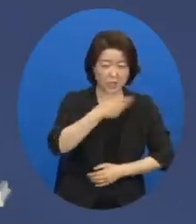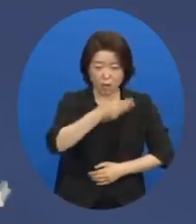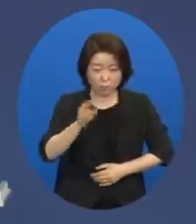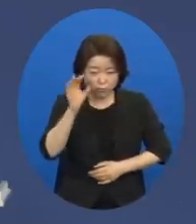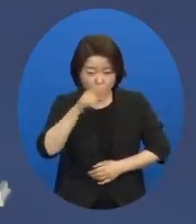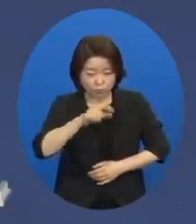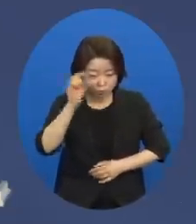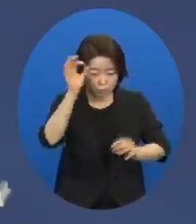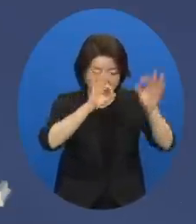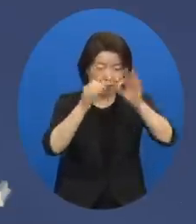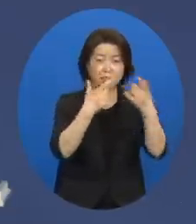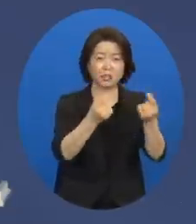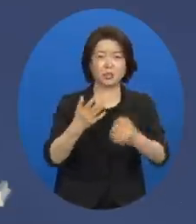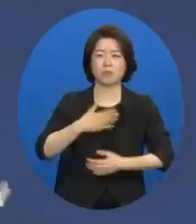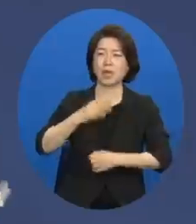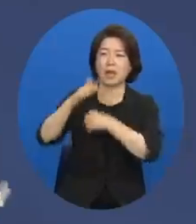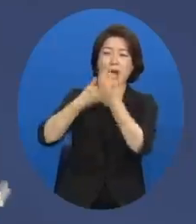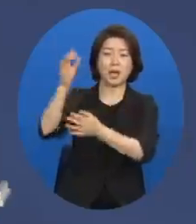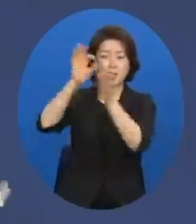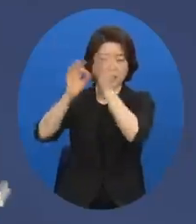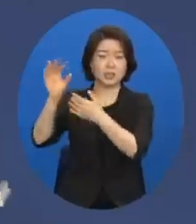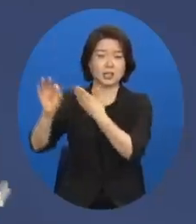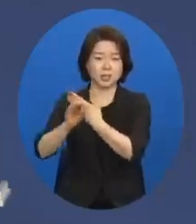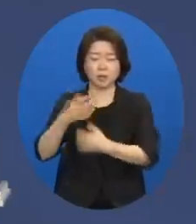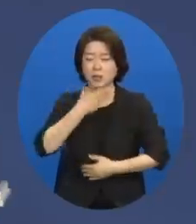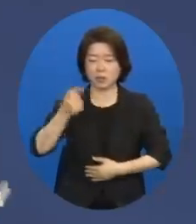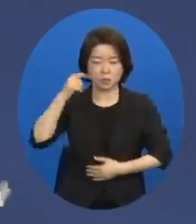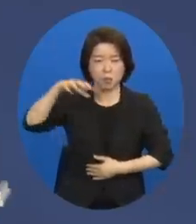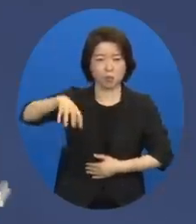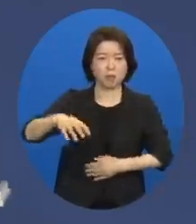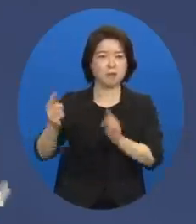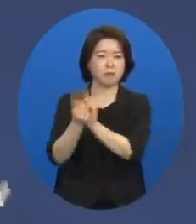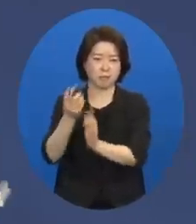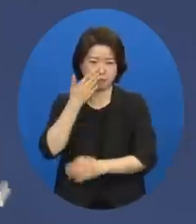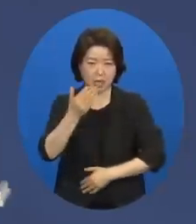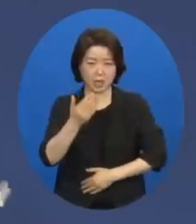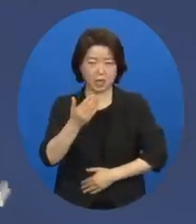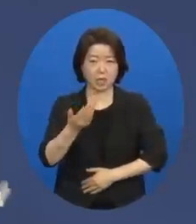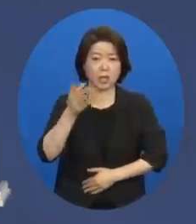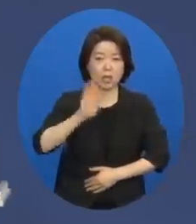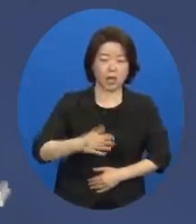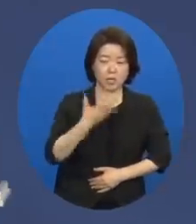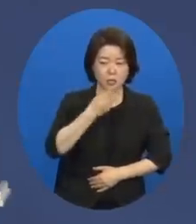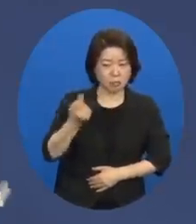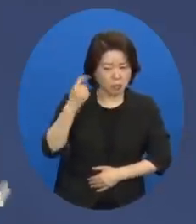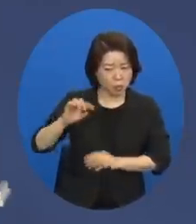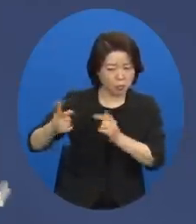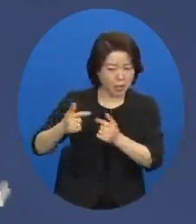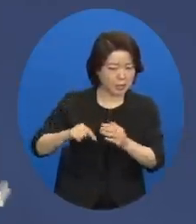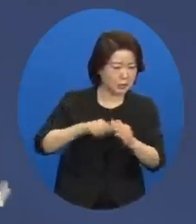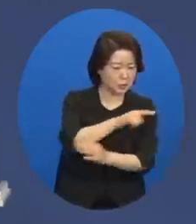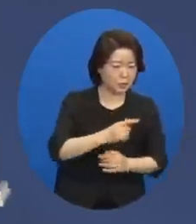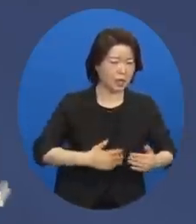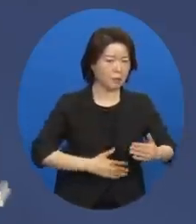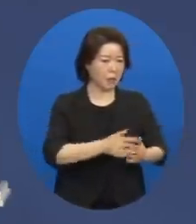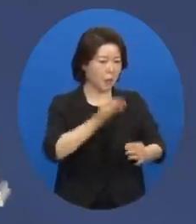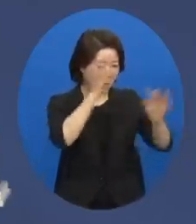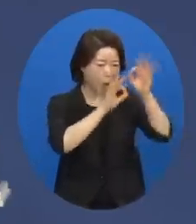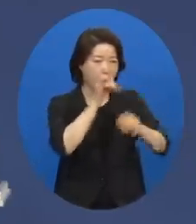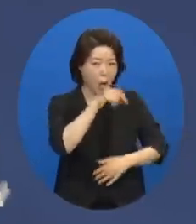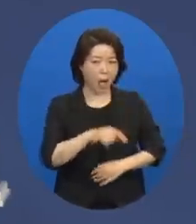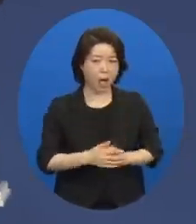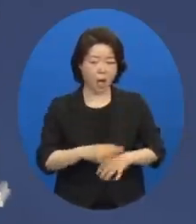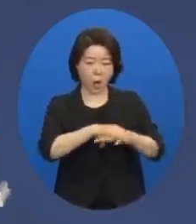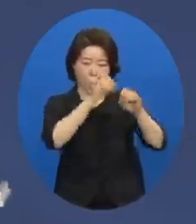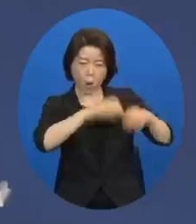하나님을 찾았더라면 이 복음 앞에 만났을 텐데 놀랍게도 우리는 복음 아닌 다른 것으로 배불러 있고